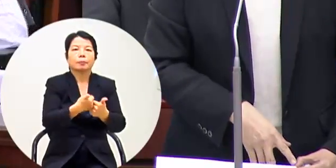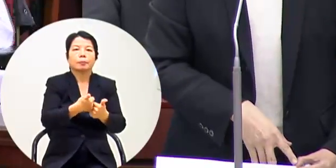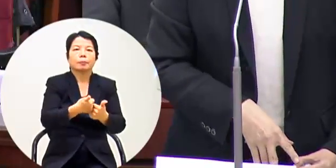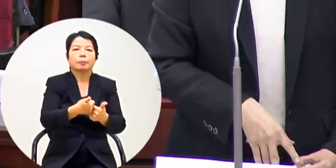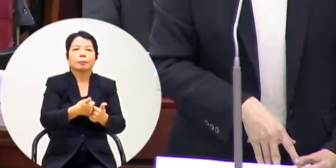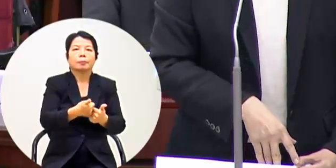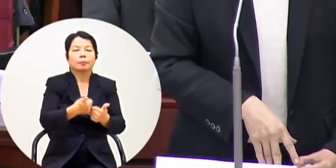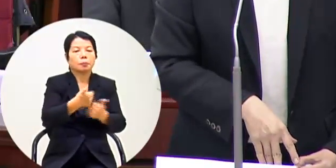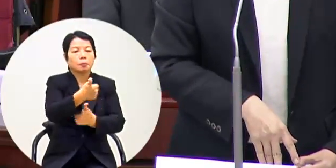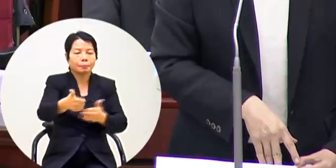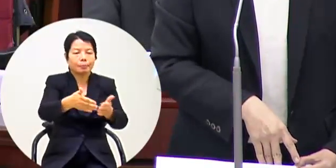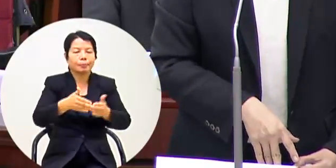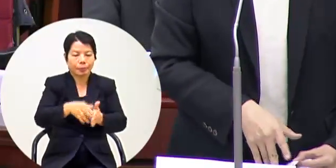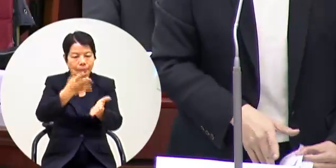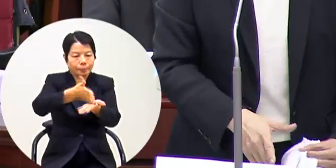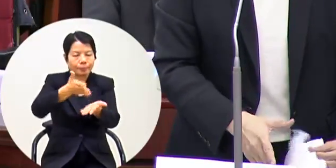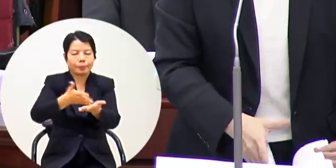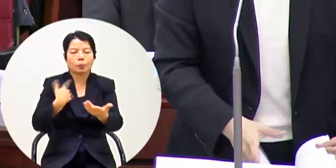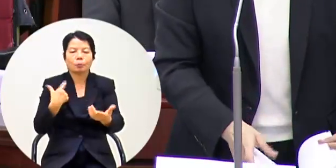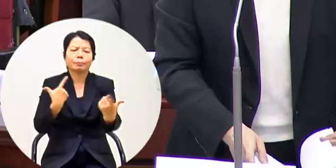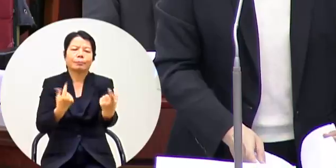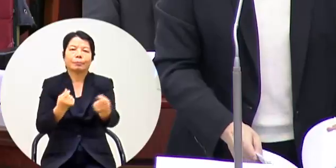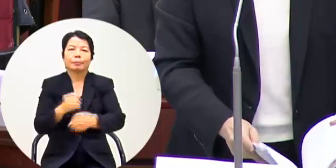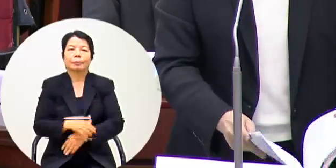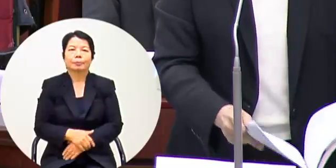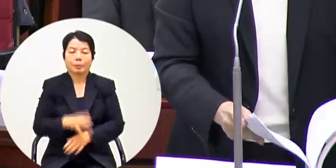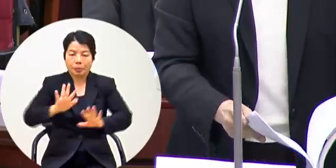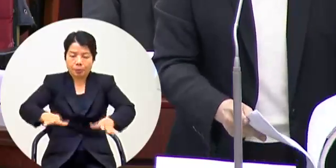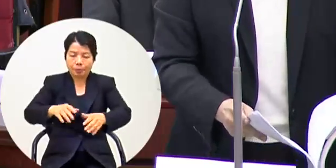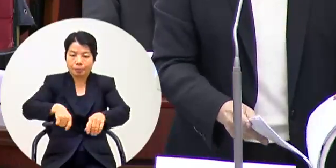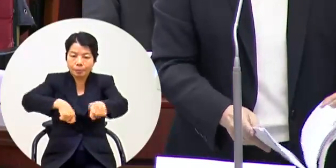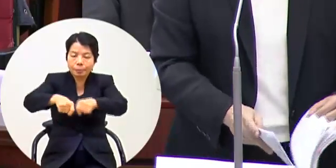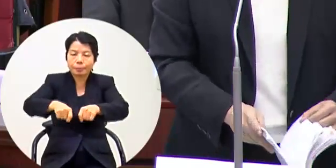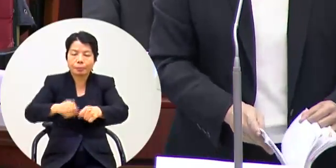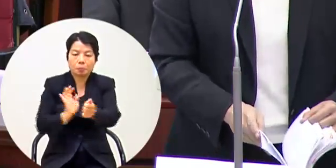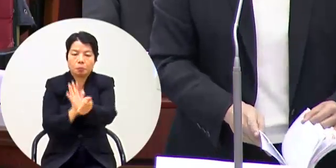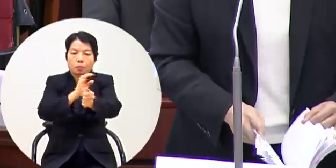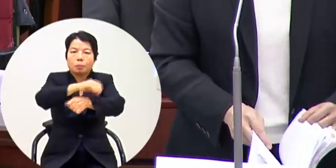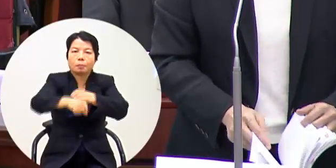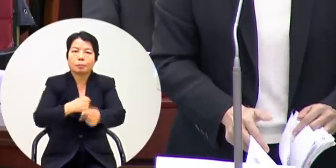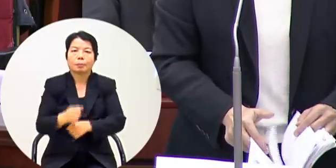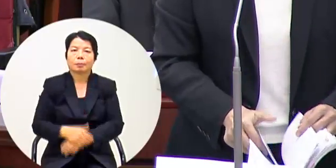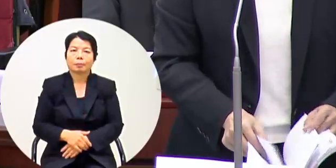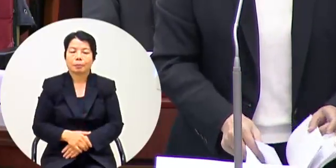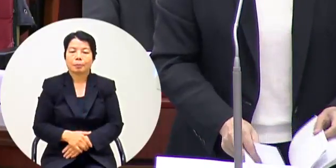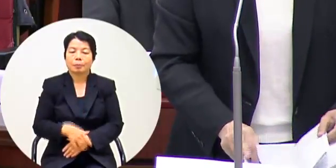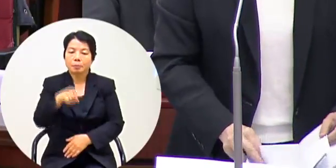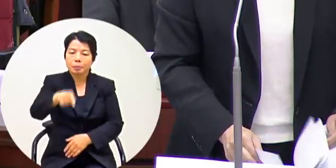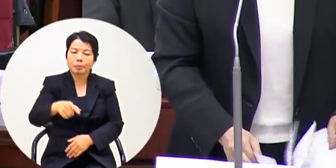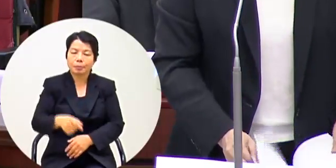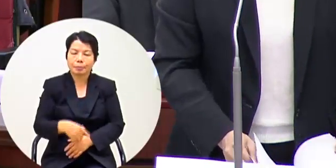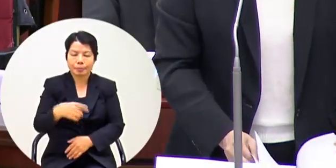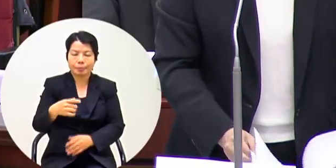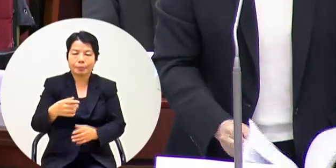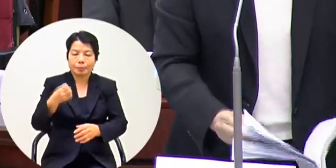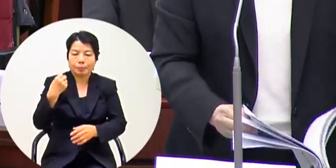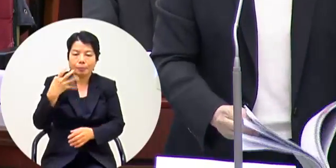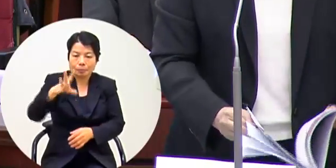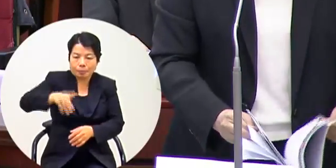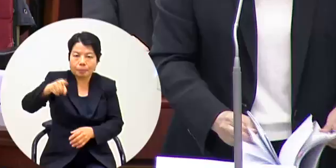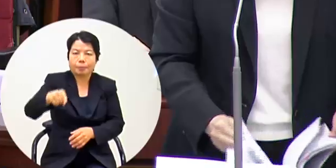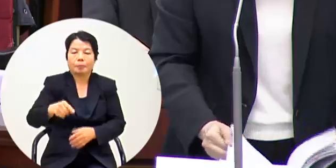你们现在具体计划推动上除了这个首例之外目前还有吗？ 我们现